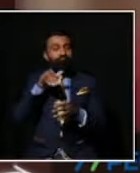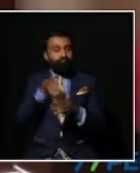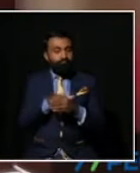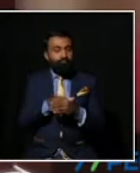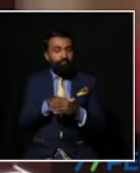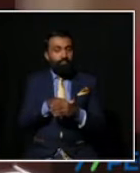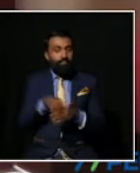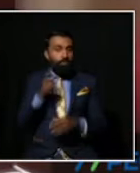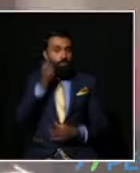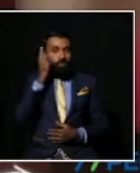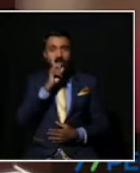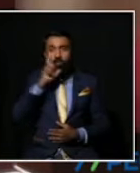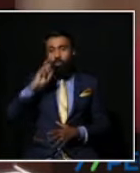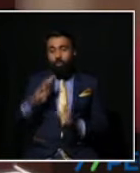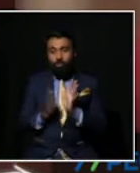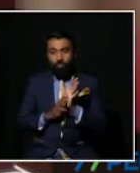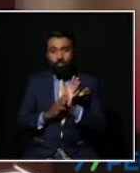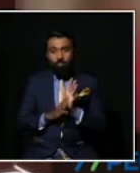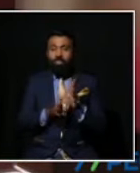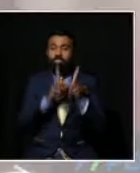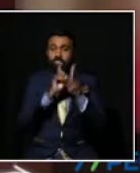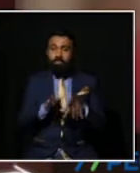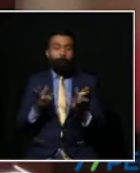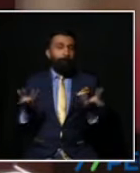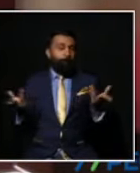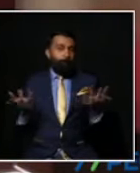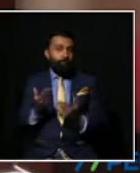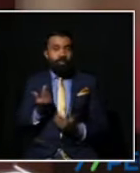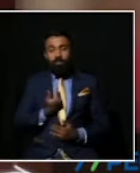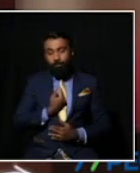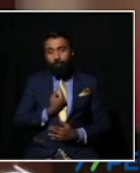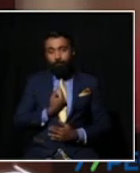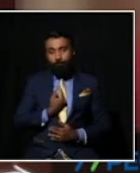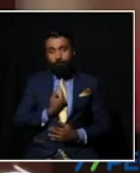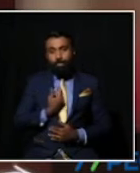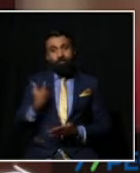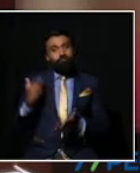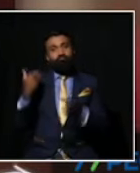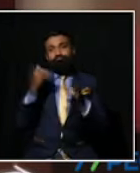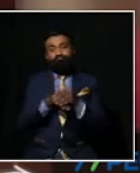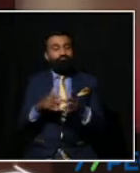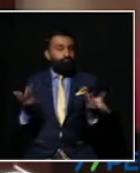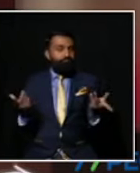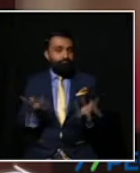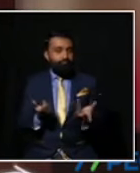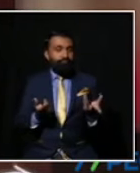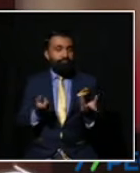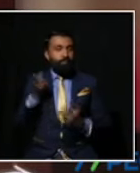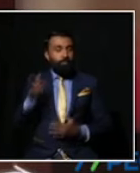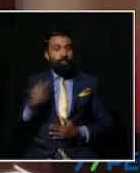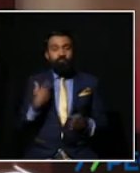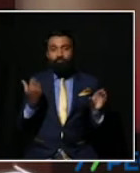ඔය යෝජනා කරන කමිටුවේ එසේ නොවන්නේ නම් අපිට මේකට සහභාගී වන්නට හැකියාවක් නැහැ. මේට